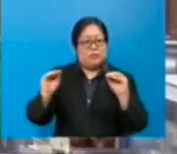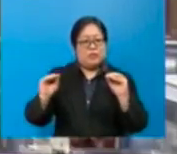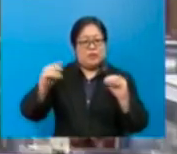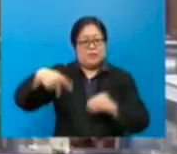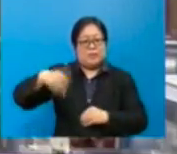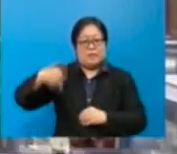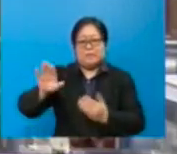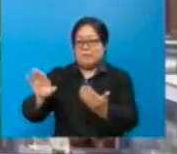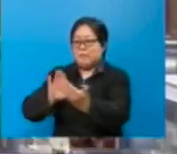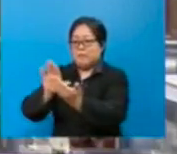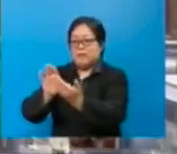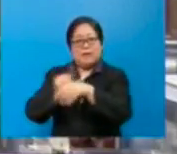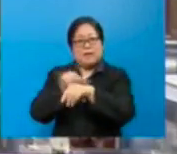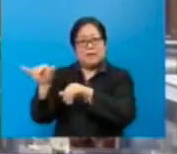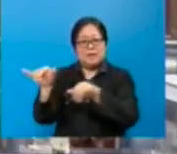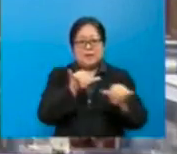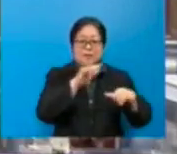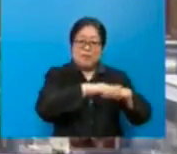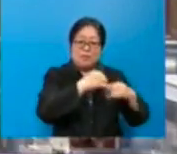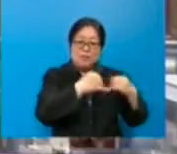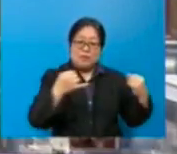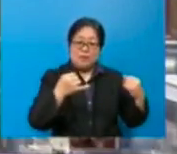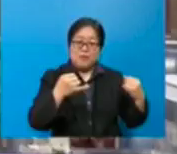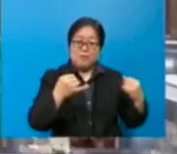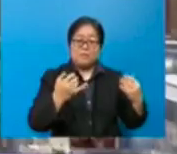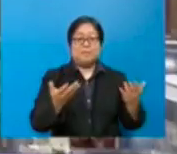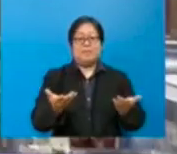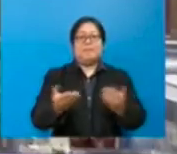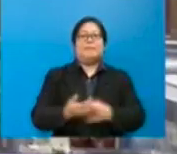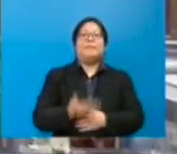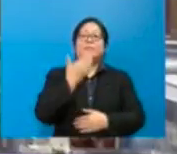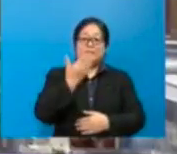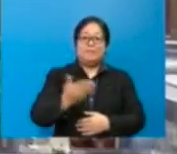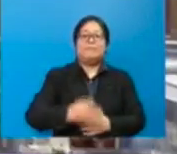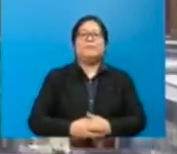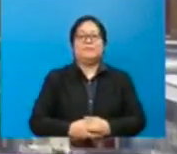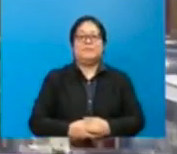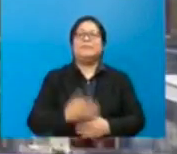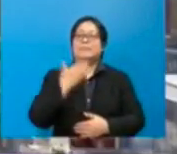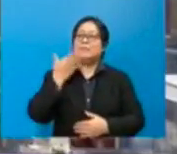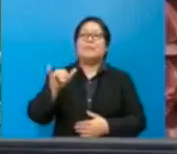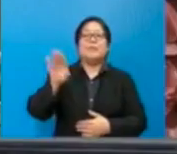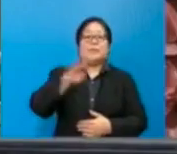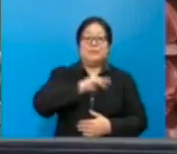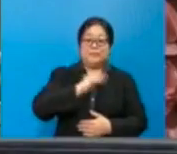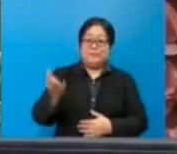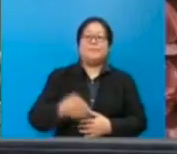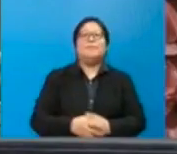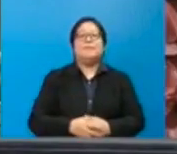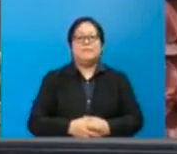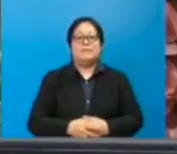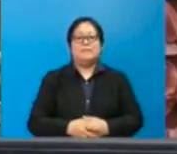PDP bersemuka dan online PDPR pada masa yang sama. Terima kasih. Terima kasih. Silakan Yang Mohamad